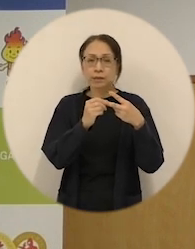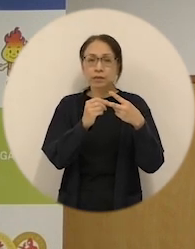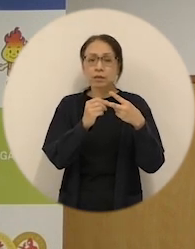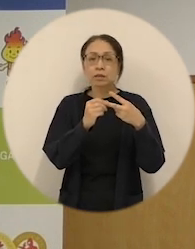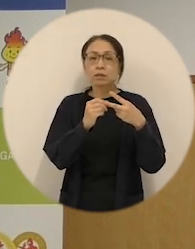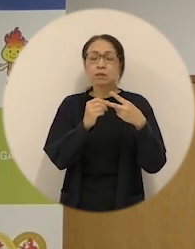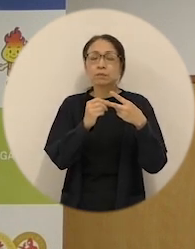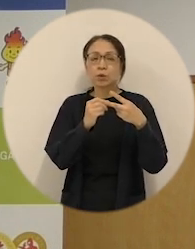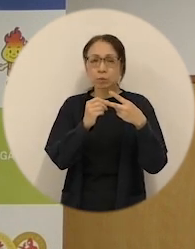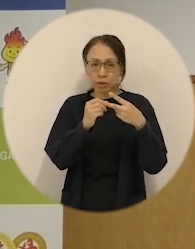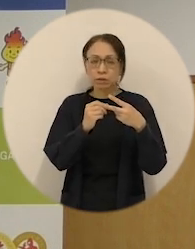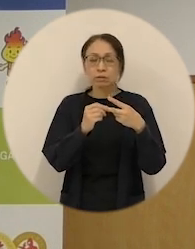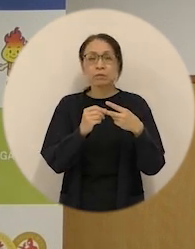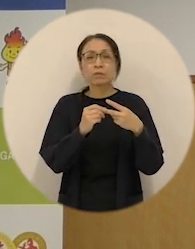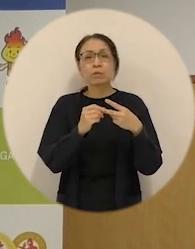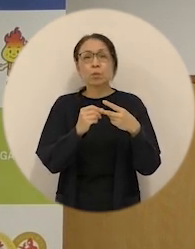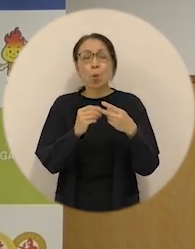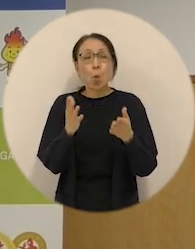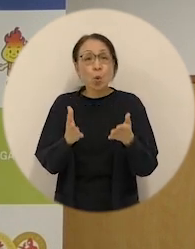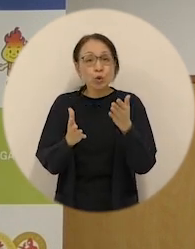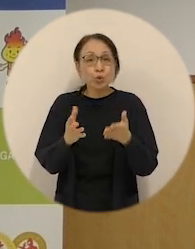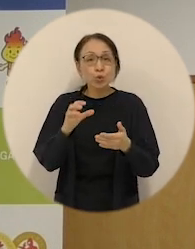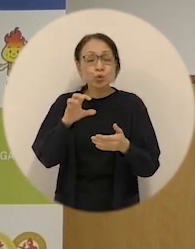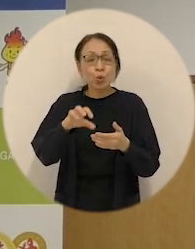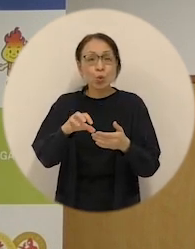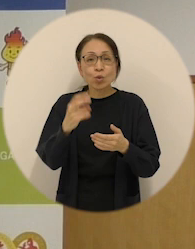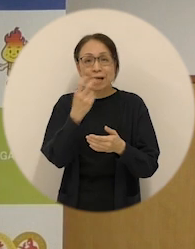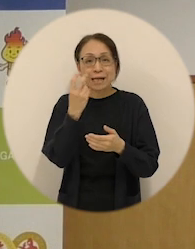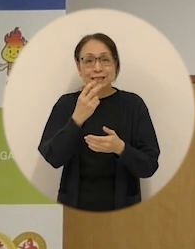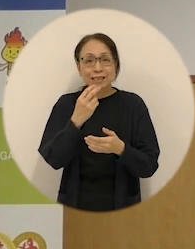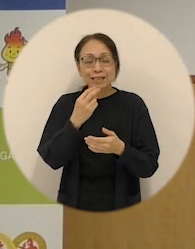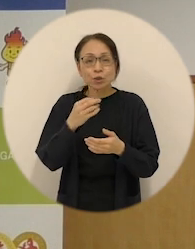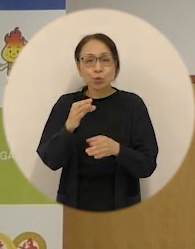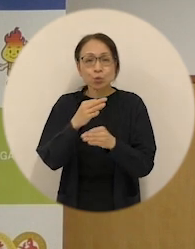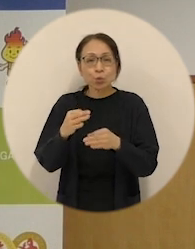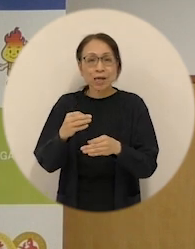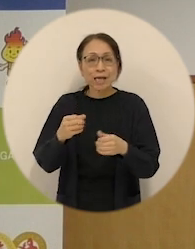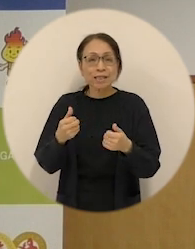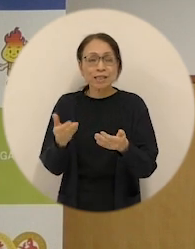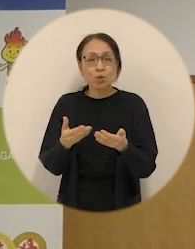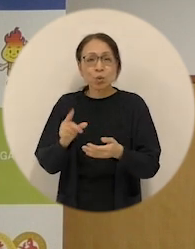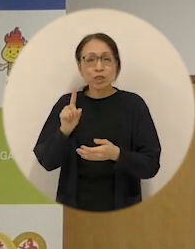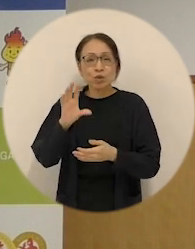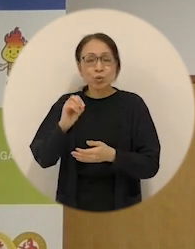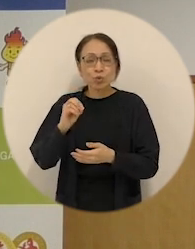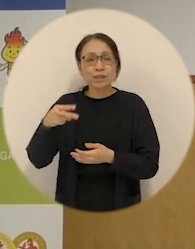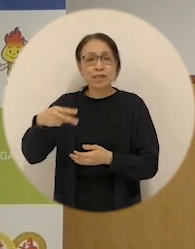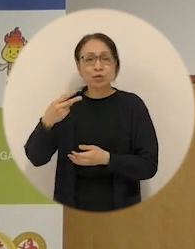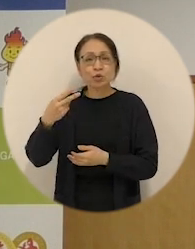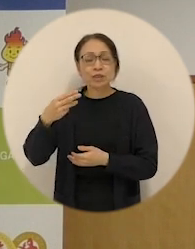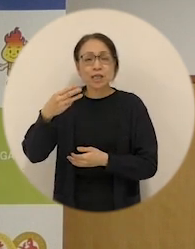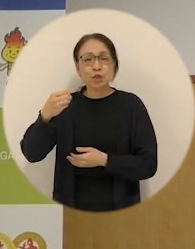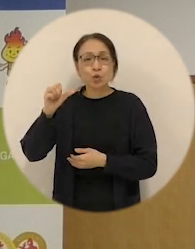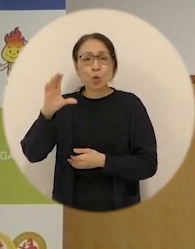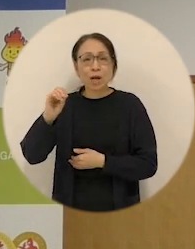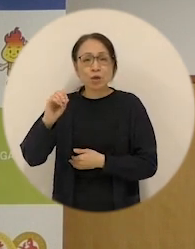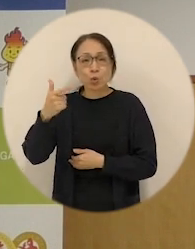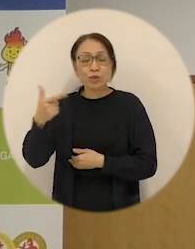定見込みによる保育所管理運営事業1億236万5000円の